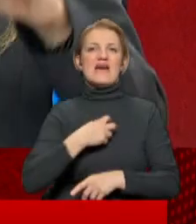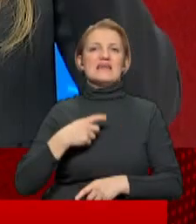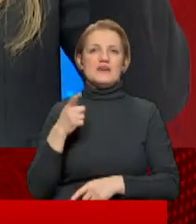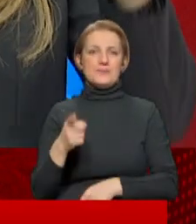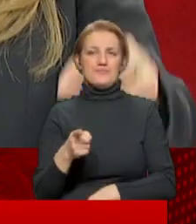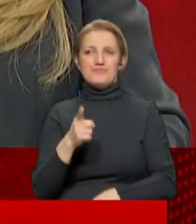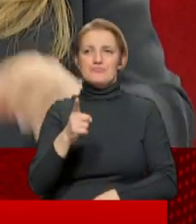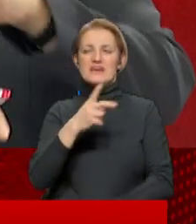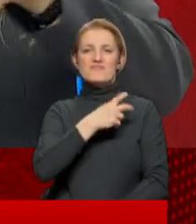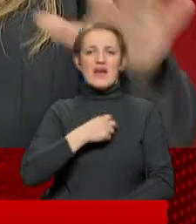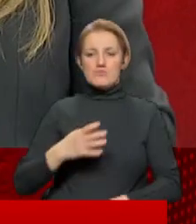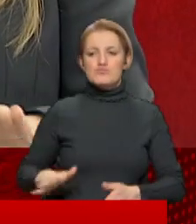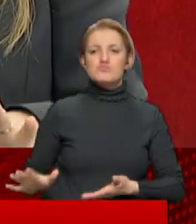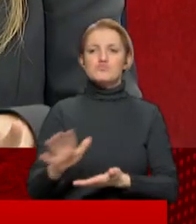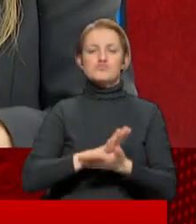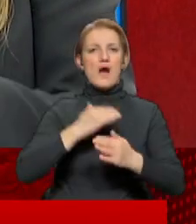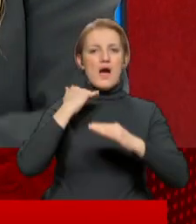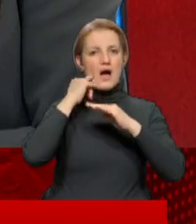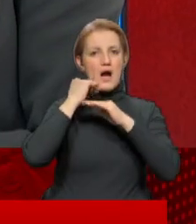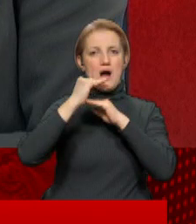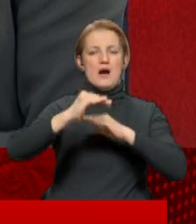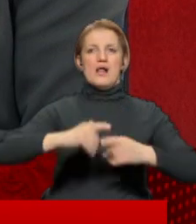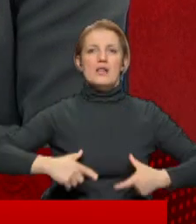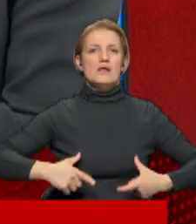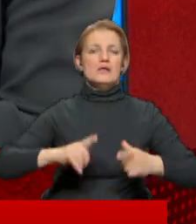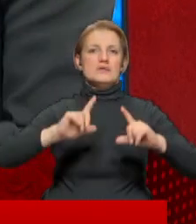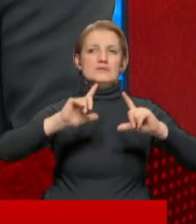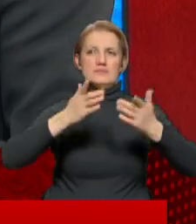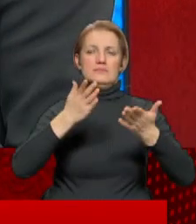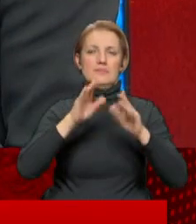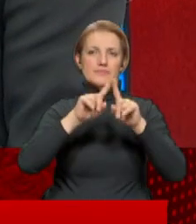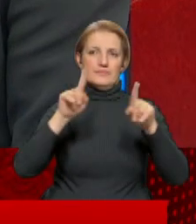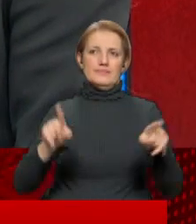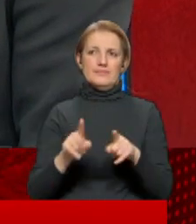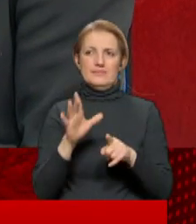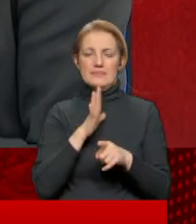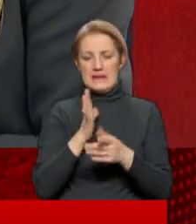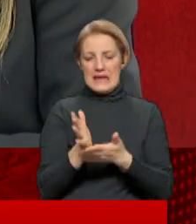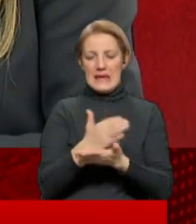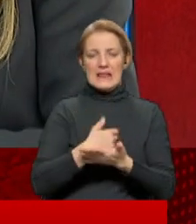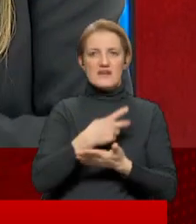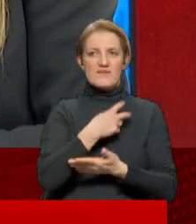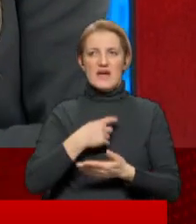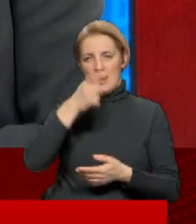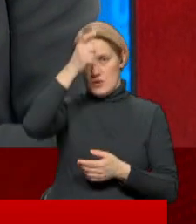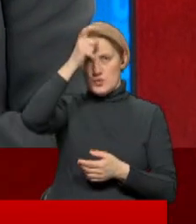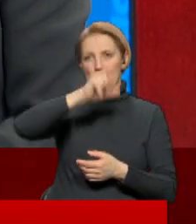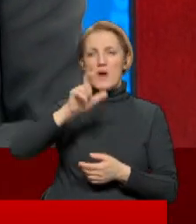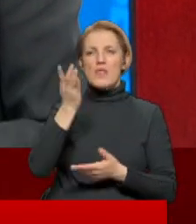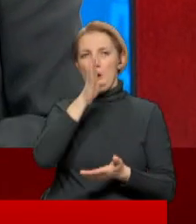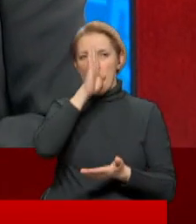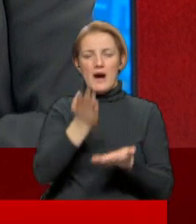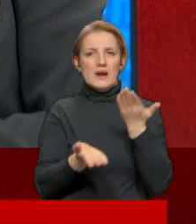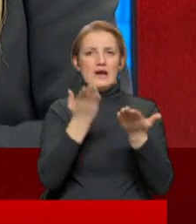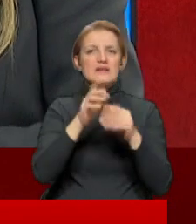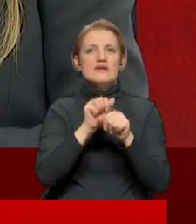vergiyi bir bütün olarak halkın üzerine yıkan bir konu, bir tablo var. Diğeri de gelir vergisi. Şimdi Türkiye'de o kadar adaletsiz